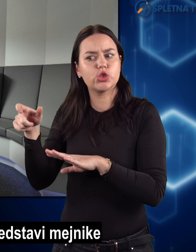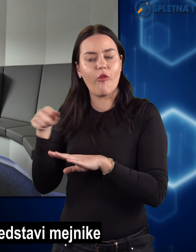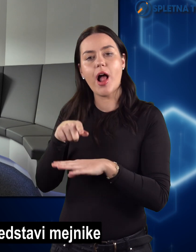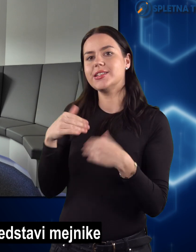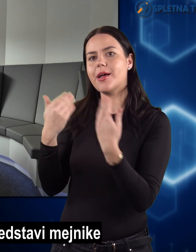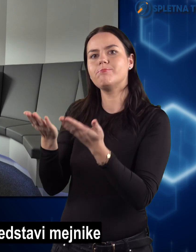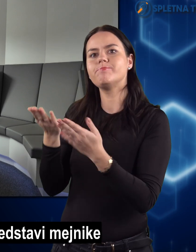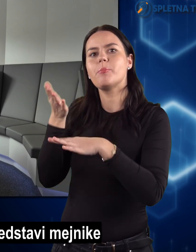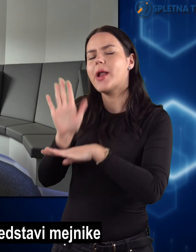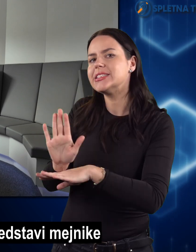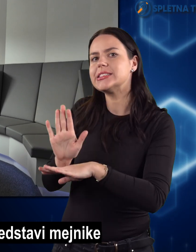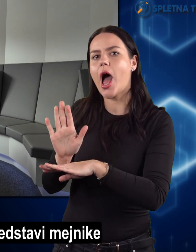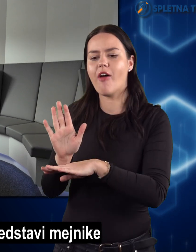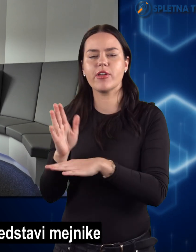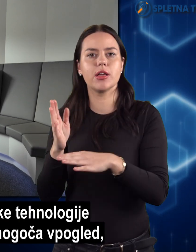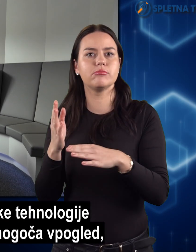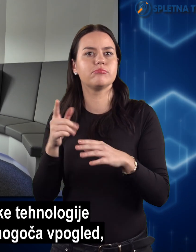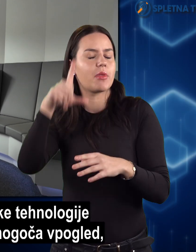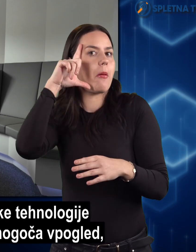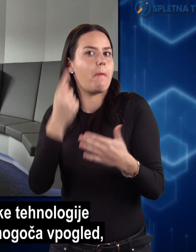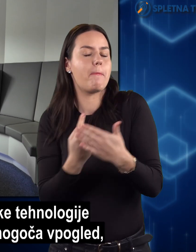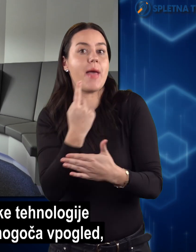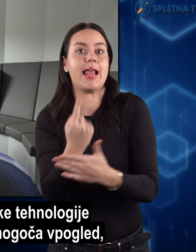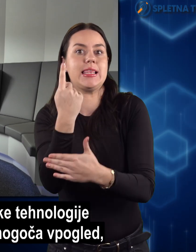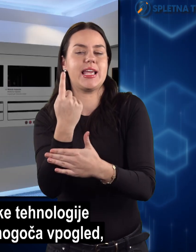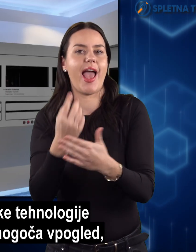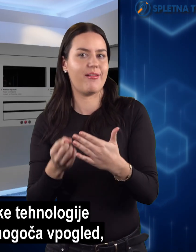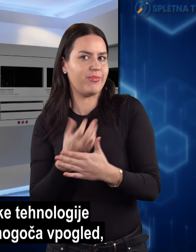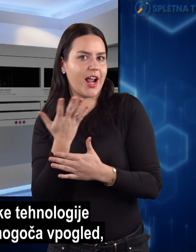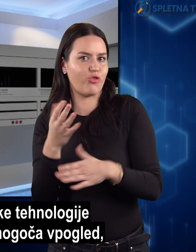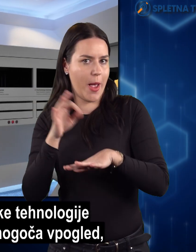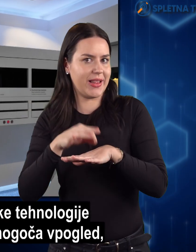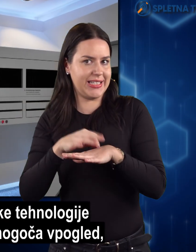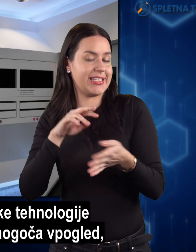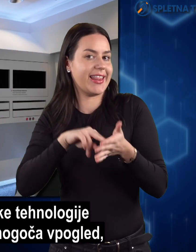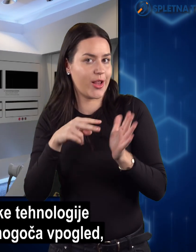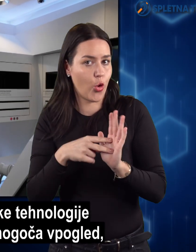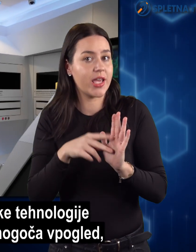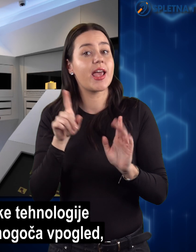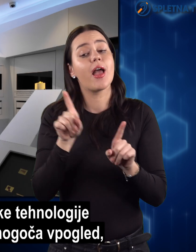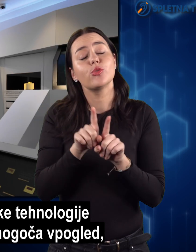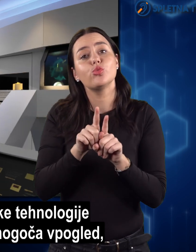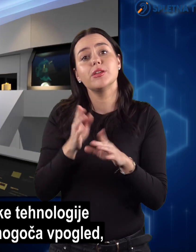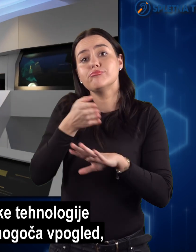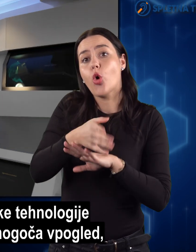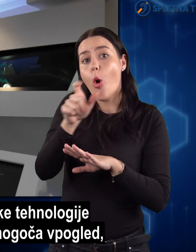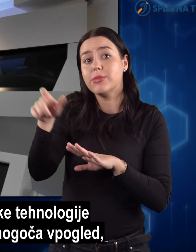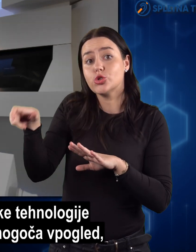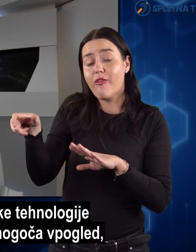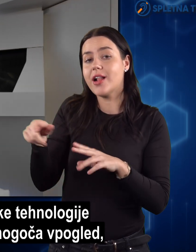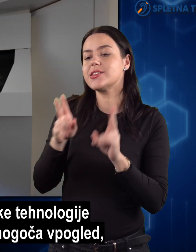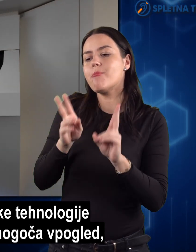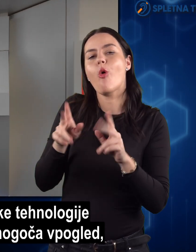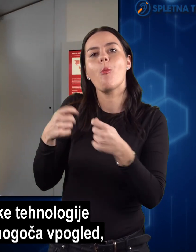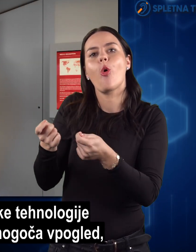ki obiskovalcem predstavi mejnike razvoja medicinske tehnologije in obiskovalcem omogoča vpogled, kako delujejo